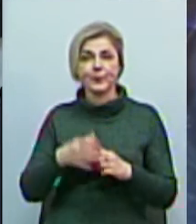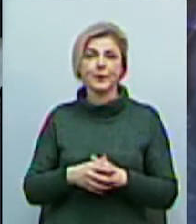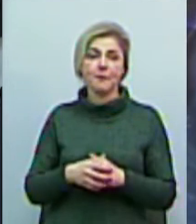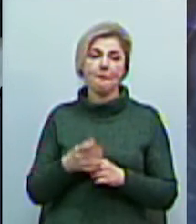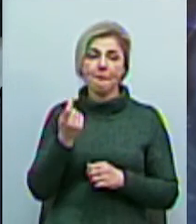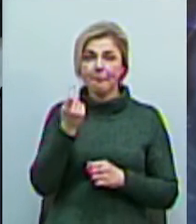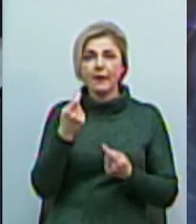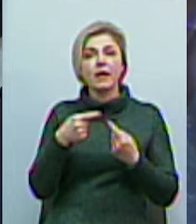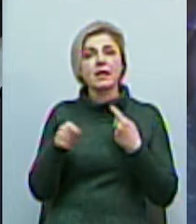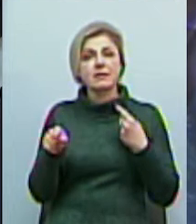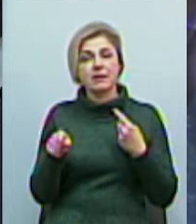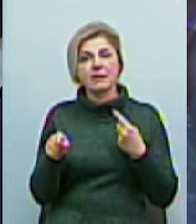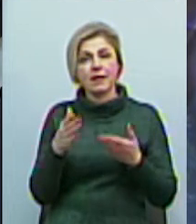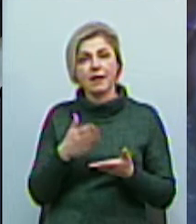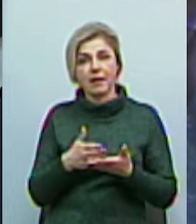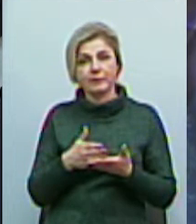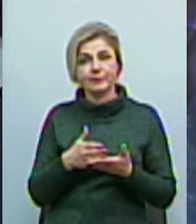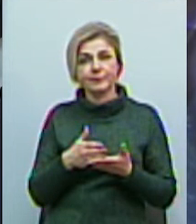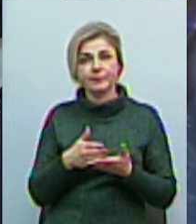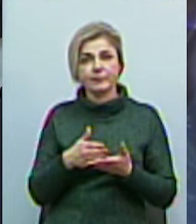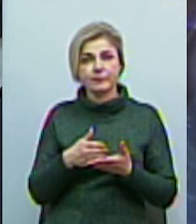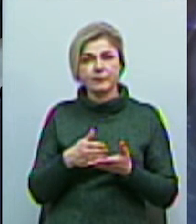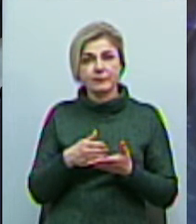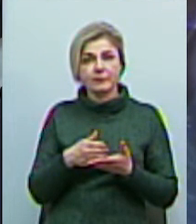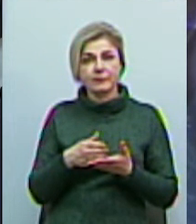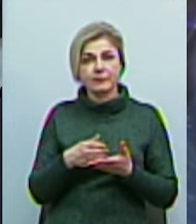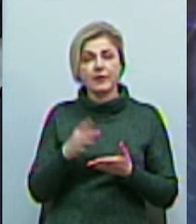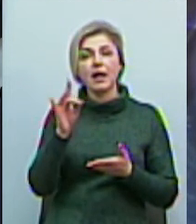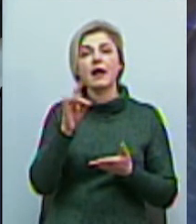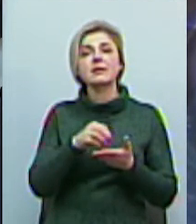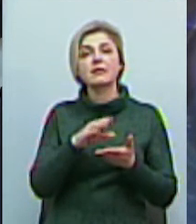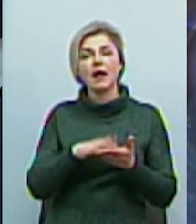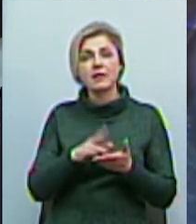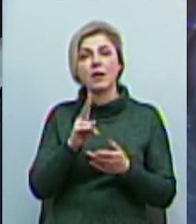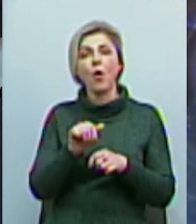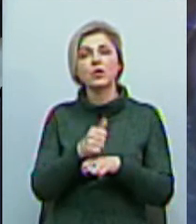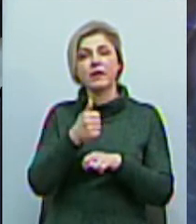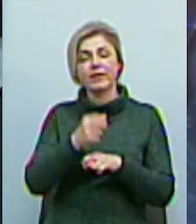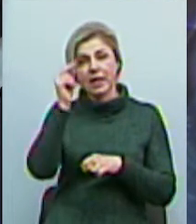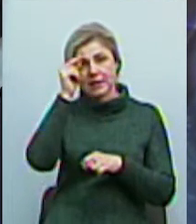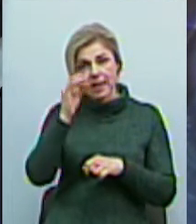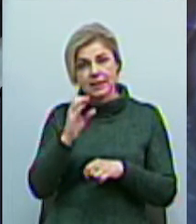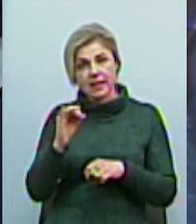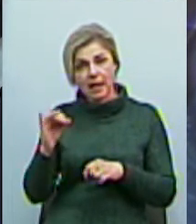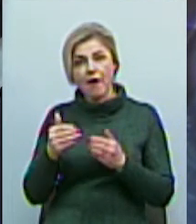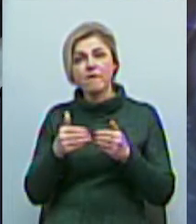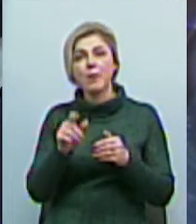є різниця в реєстрації до основної сесії, це у